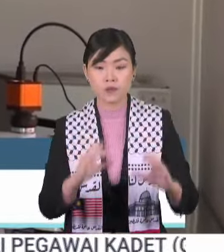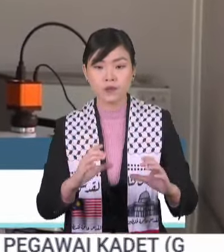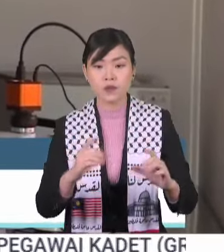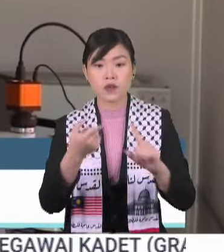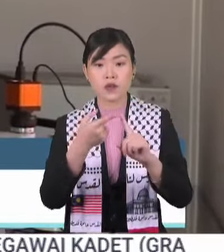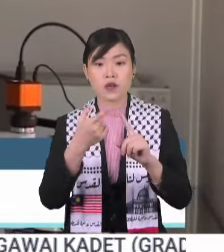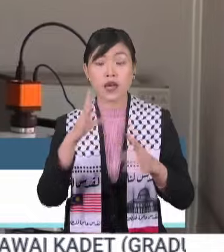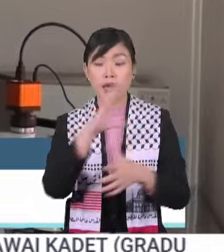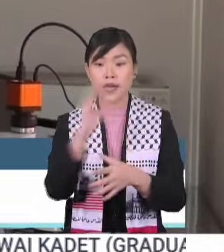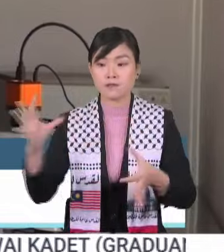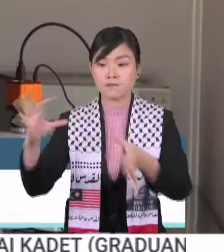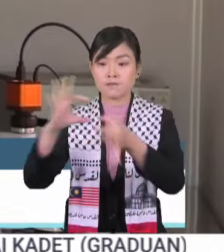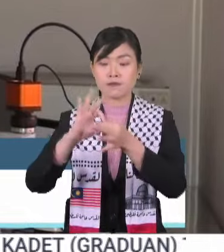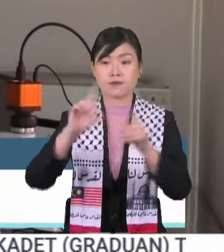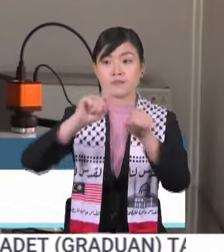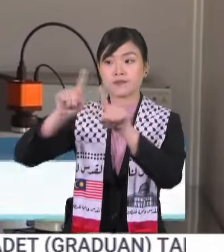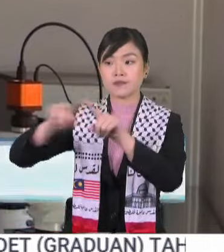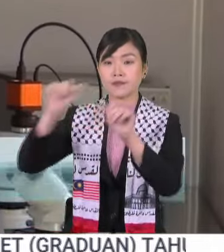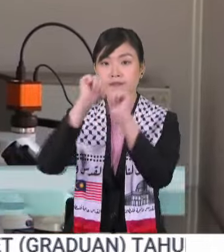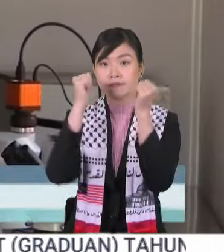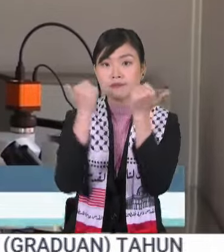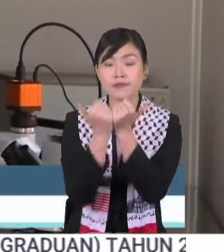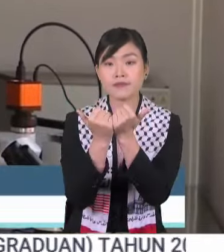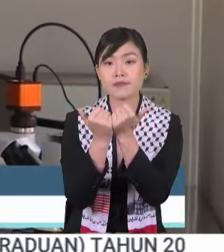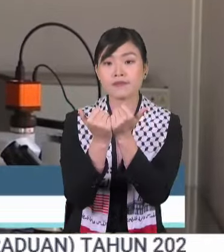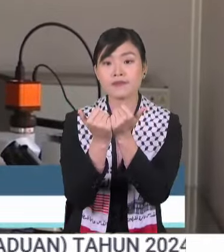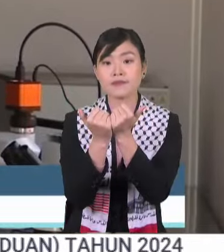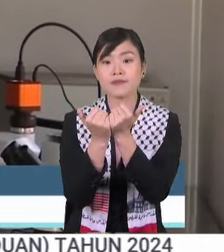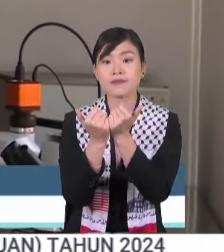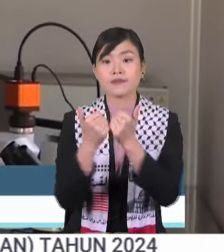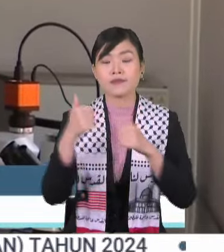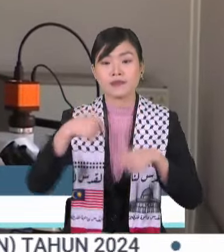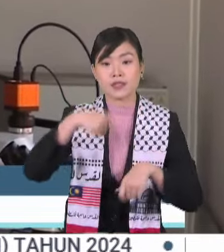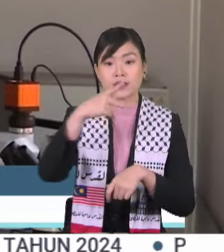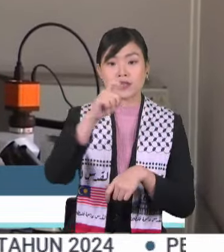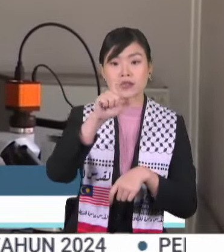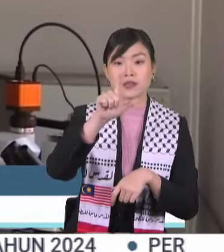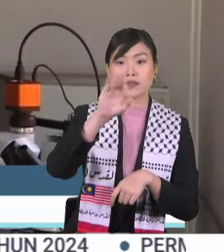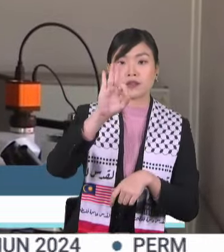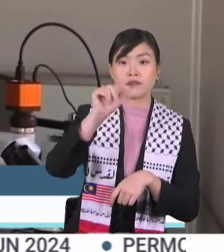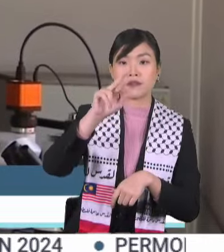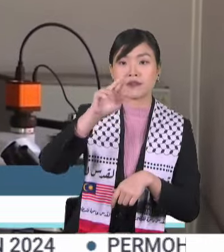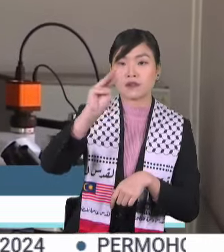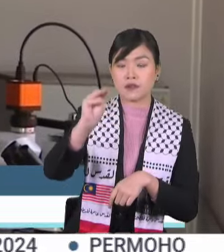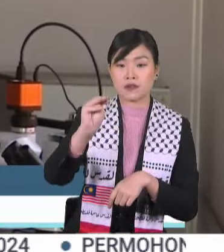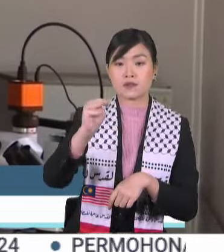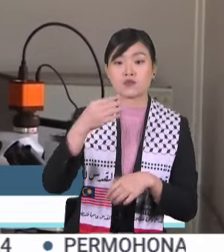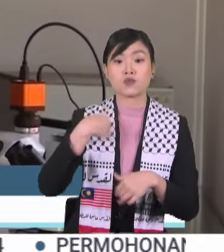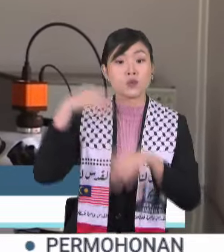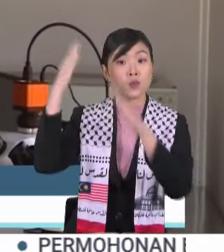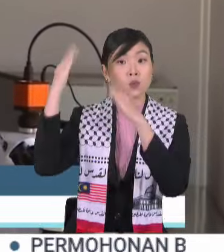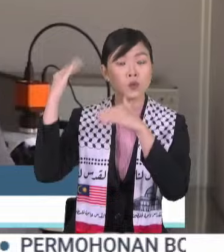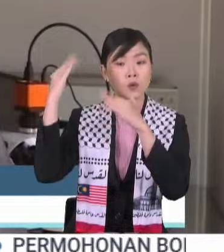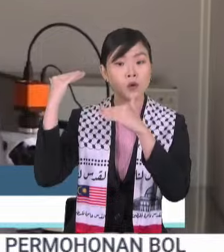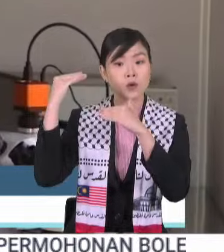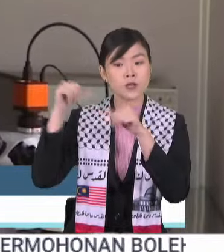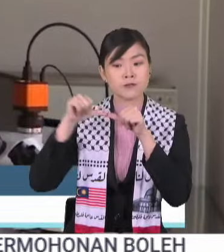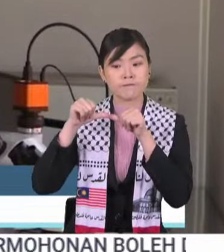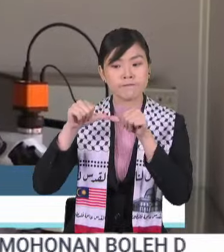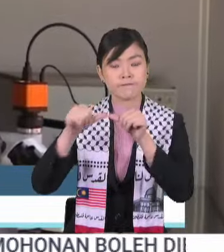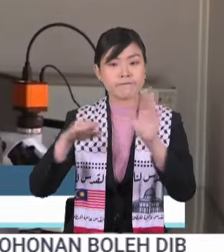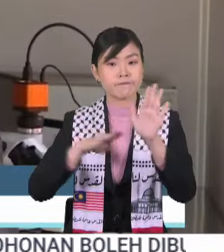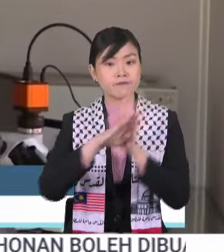agensi yang boleh terlibat dengan kami di k kami harap benda akan terus